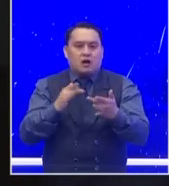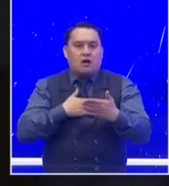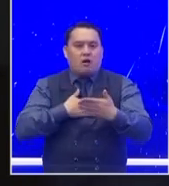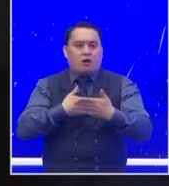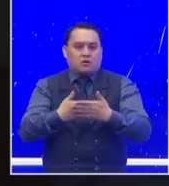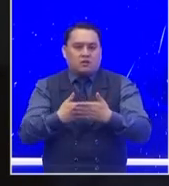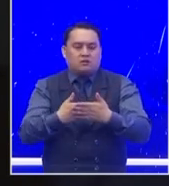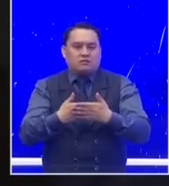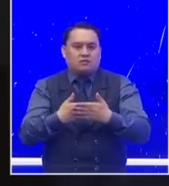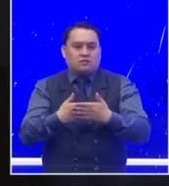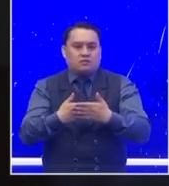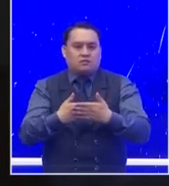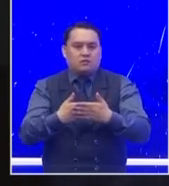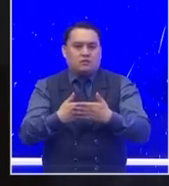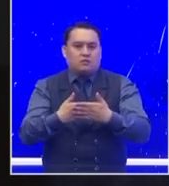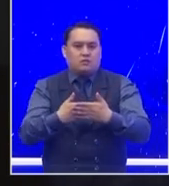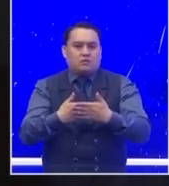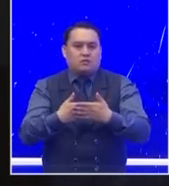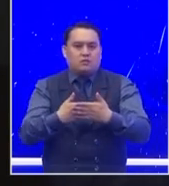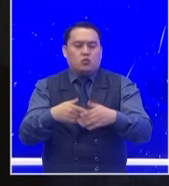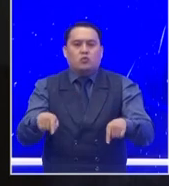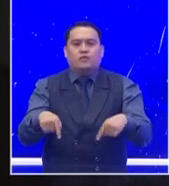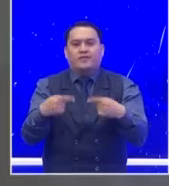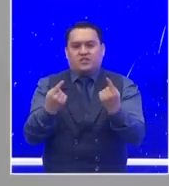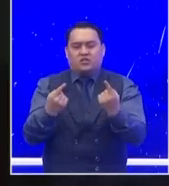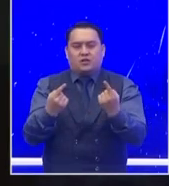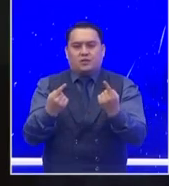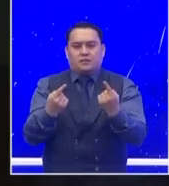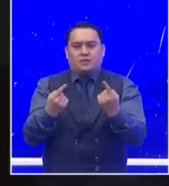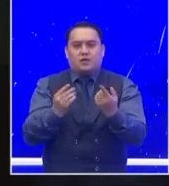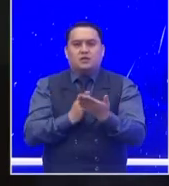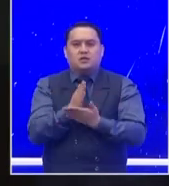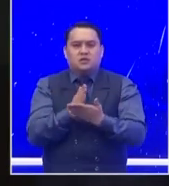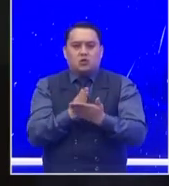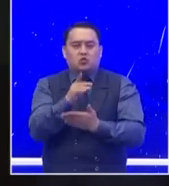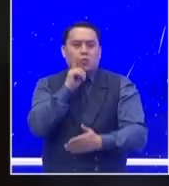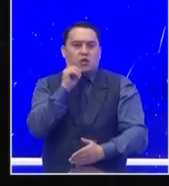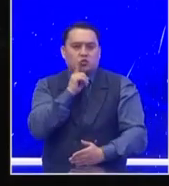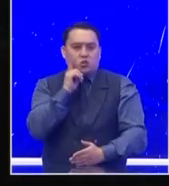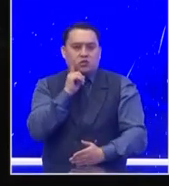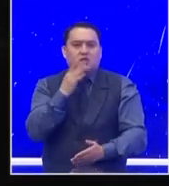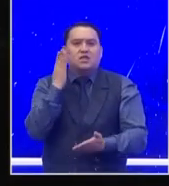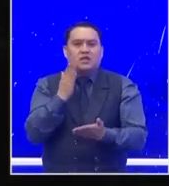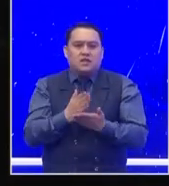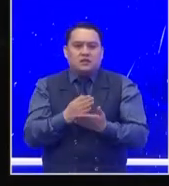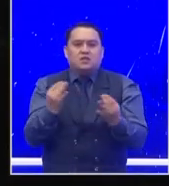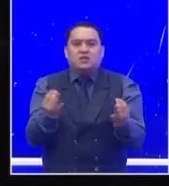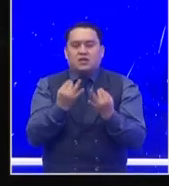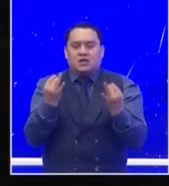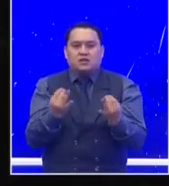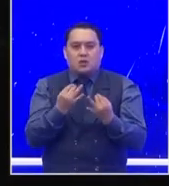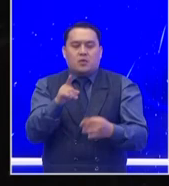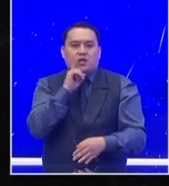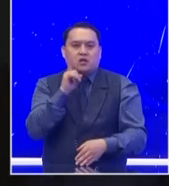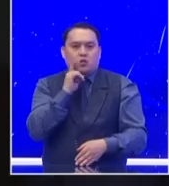очень хорошими темпами. То есть идет очень хороший рост. Это заслуга, наверное, молодежи. То есть есть интерес у